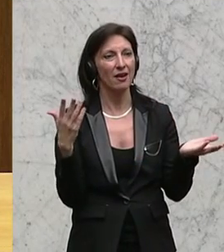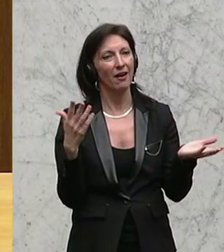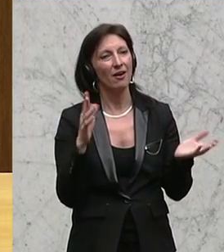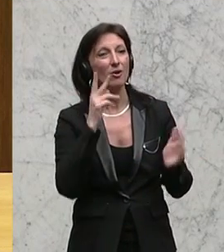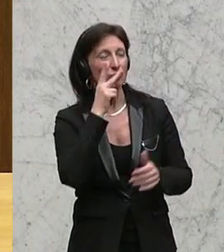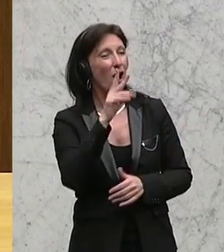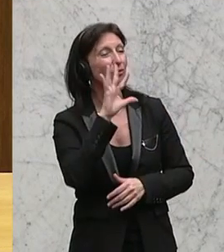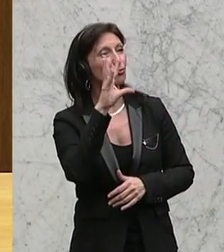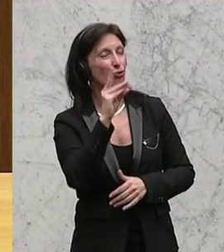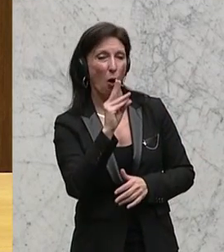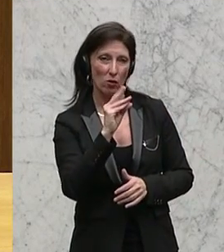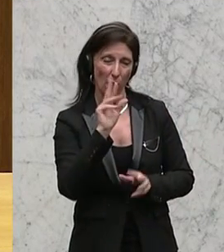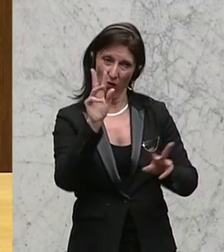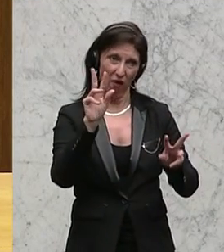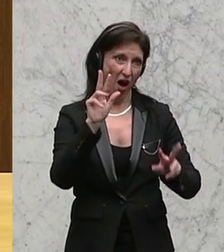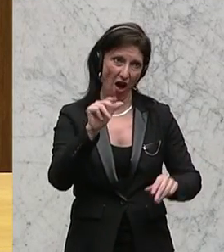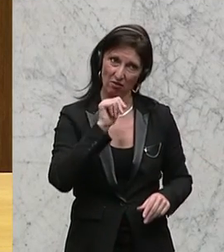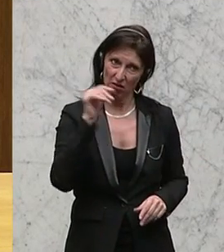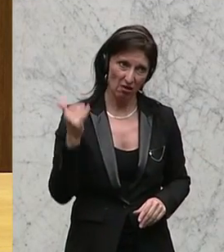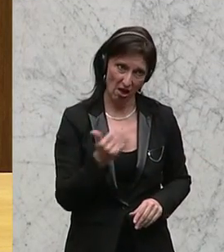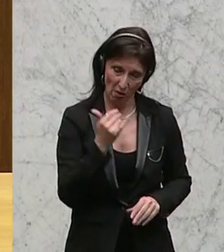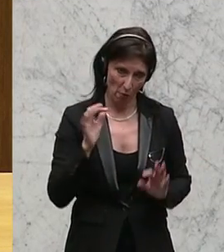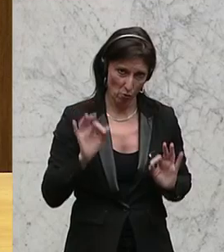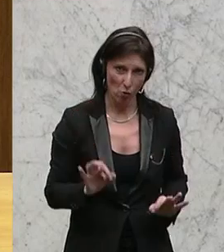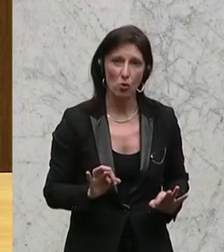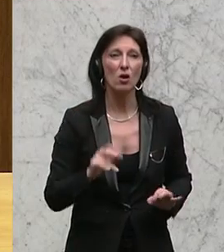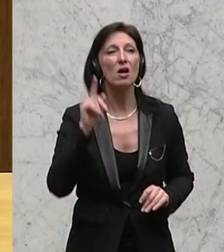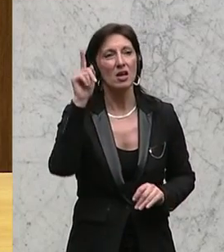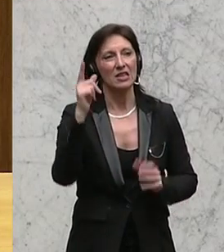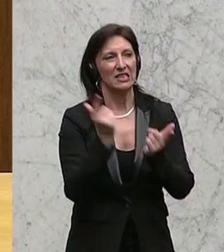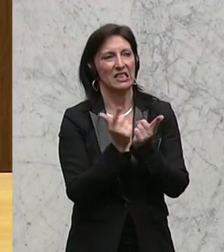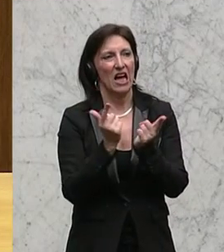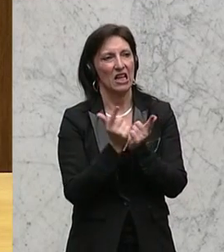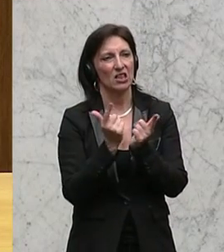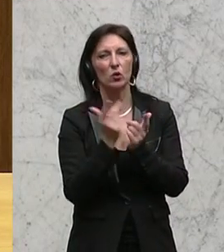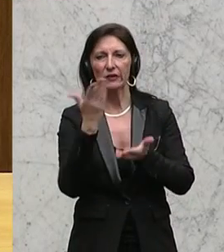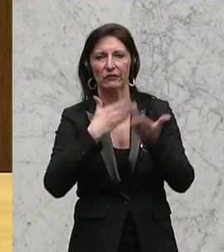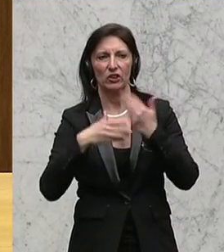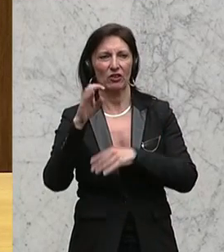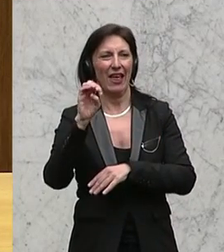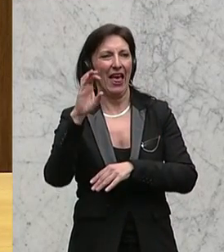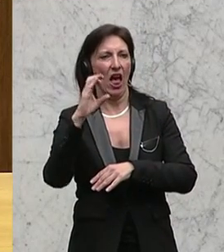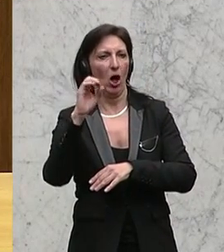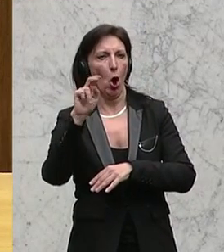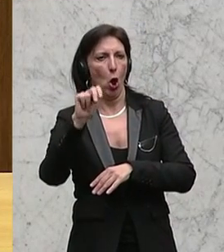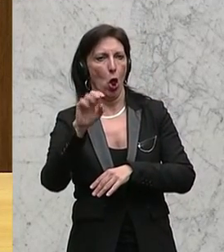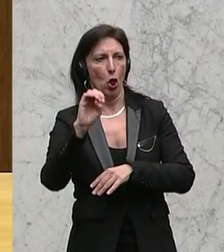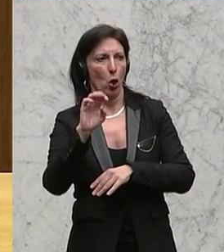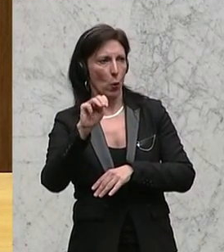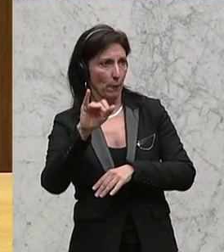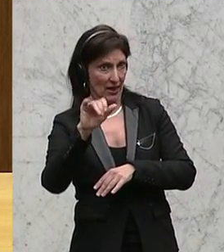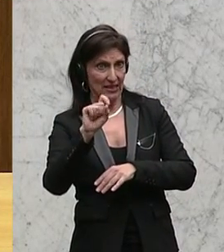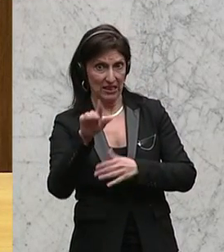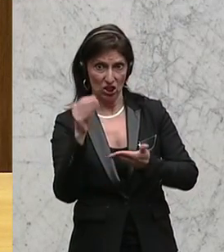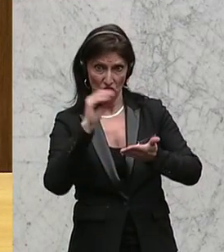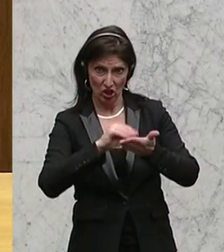glänzt. Der Economist sagt, da gibt es eine Bevölkerungsschicht, die dauerhaft nur vom